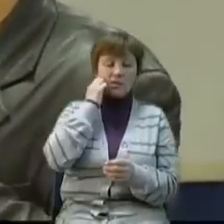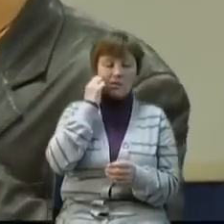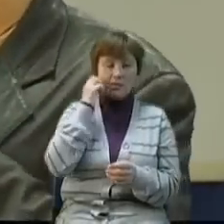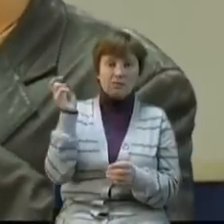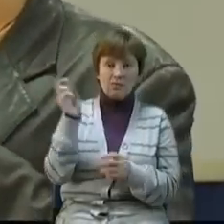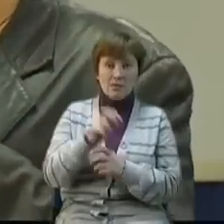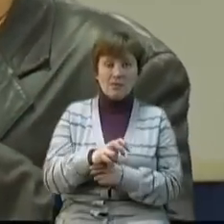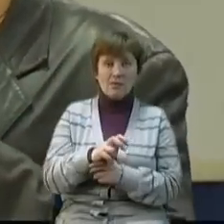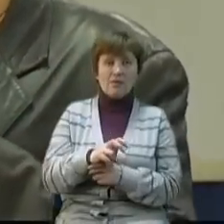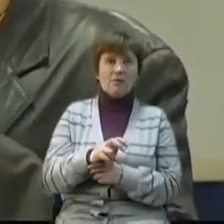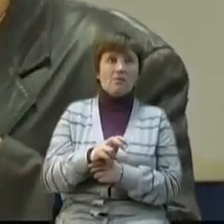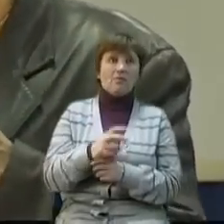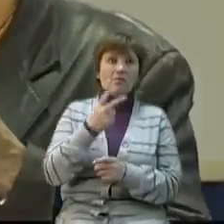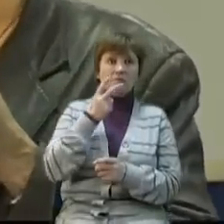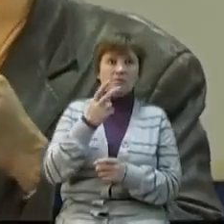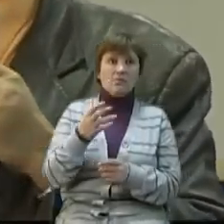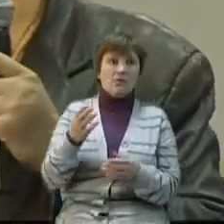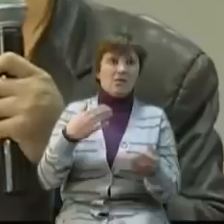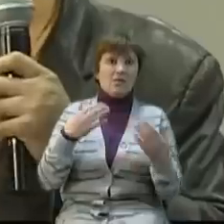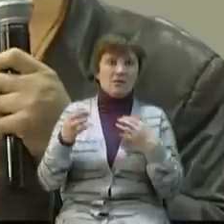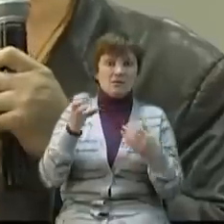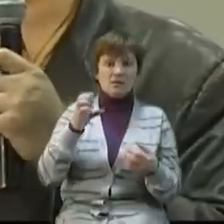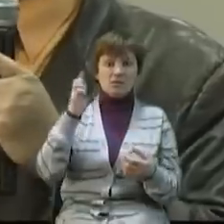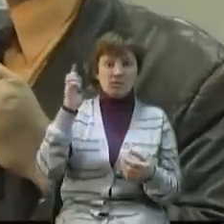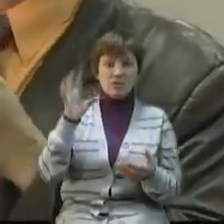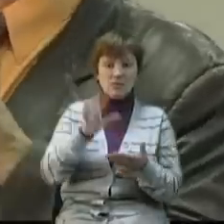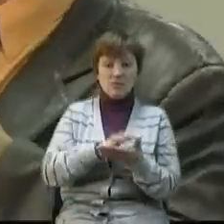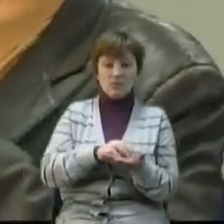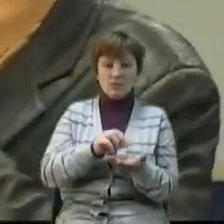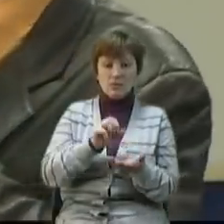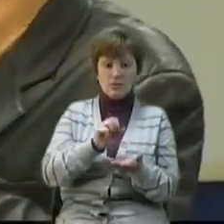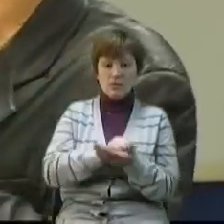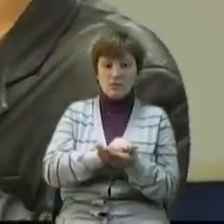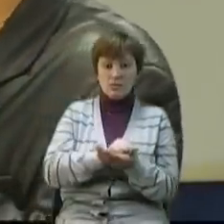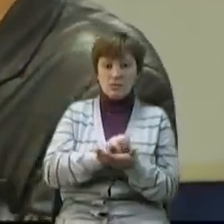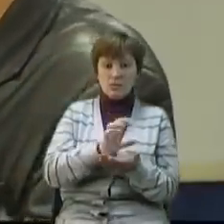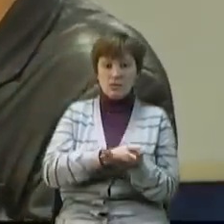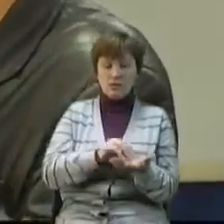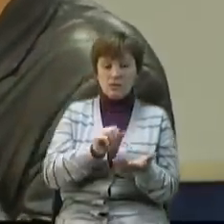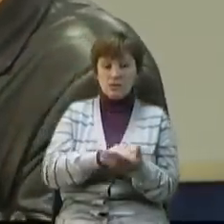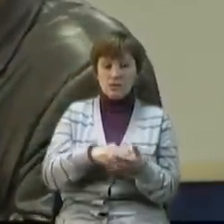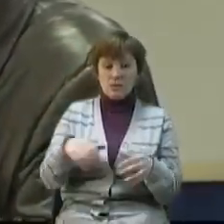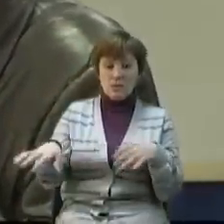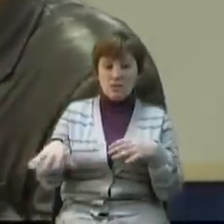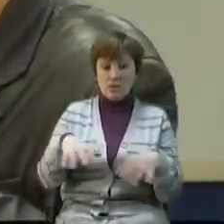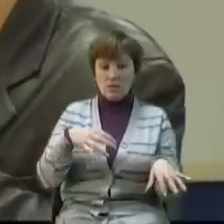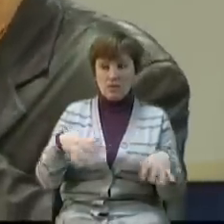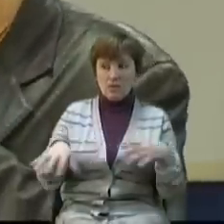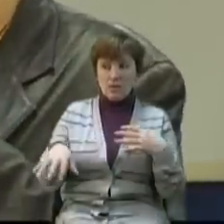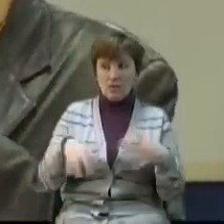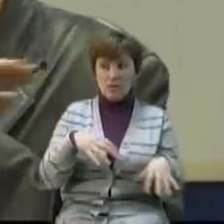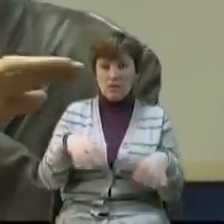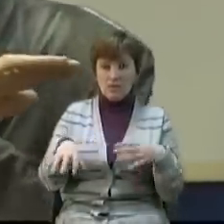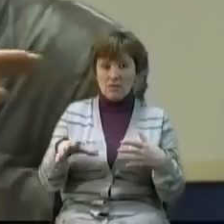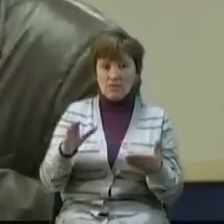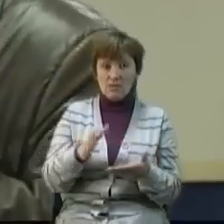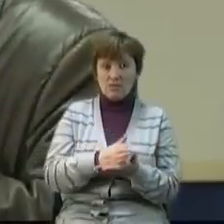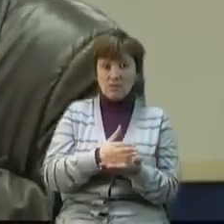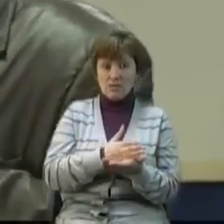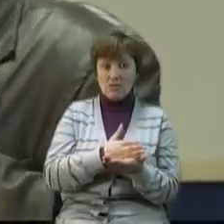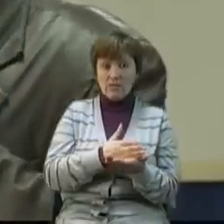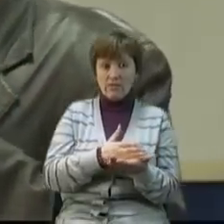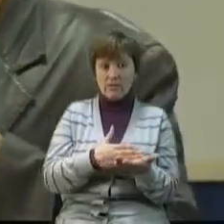ходил, потом смотрю, что отношения с Богом рушатся, все охладевает, и уже совсем чуть